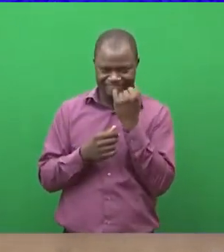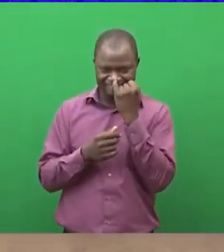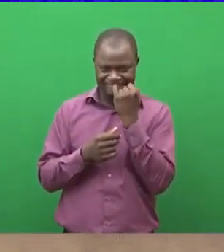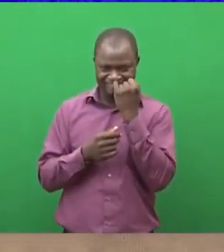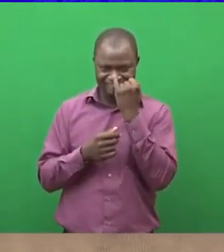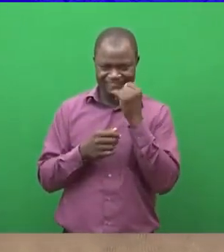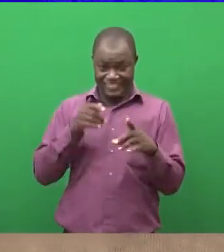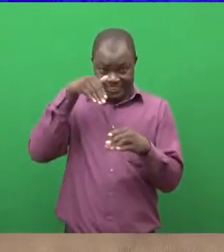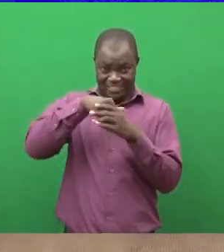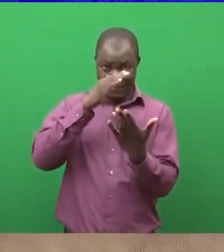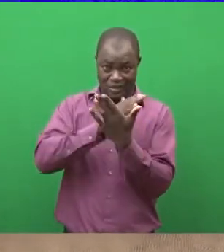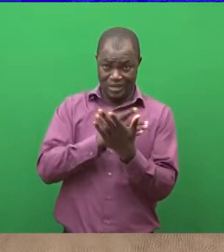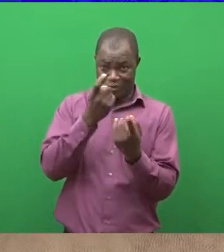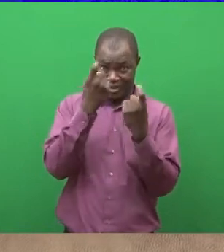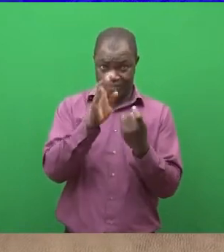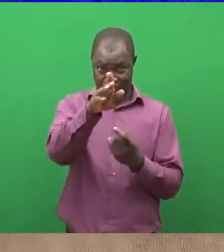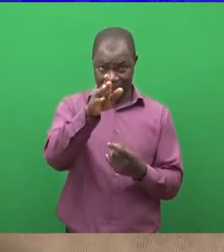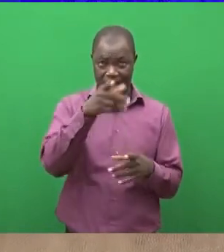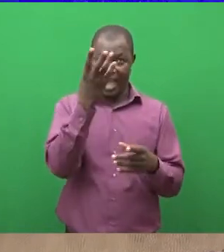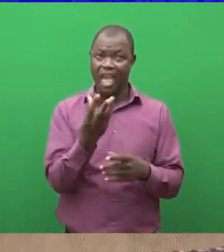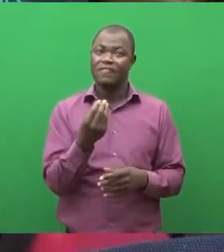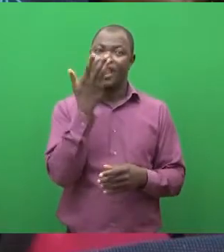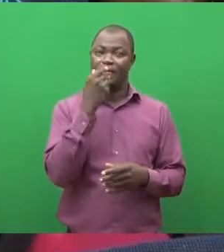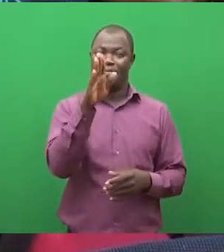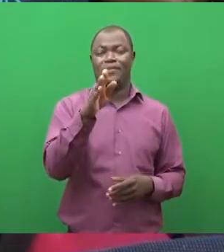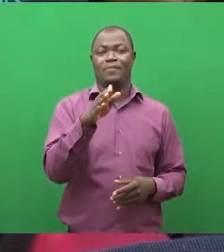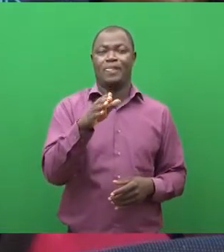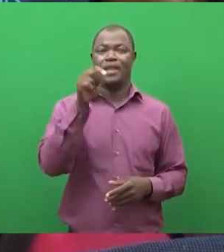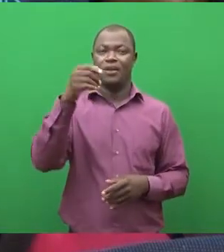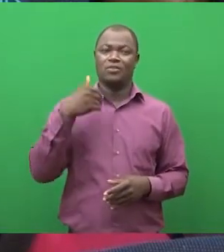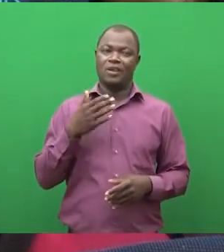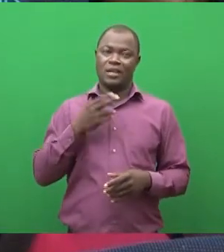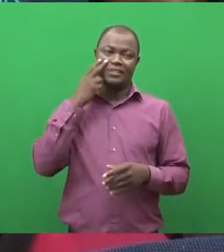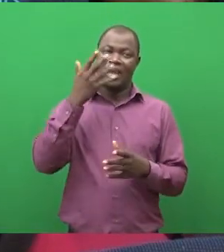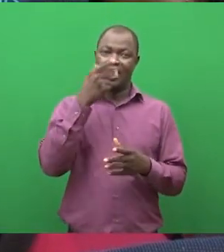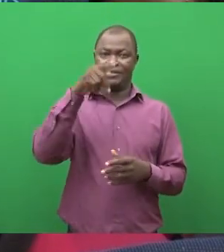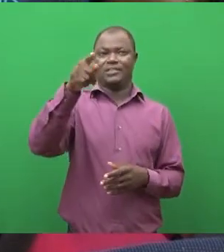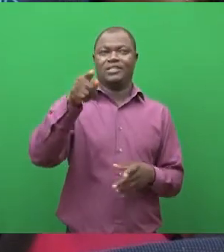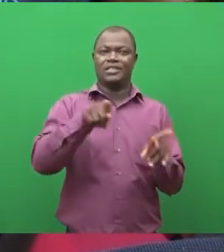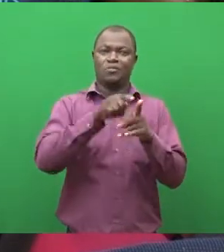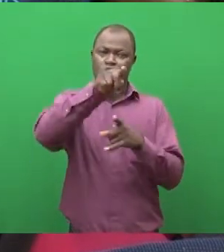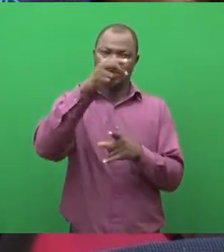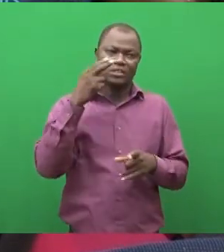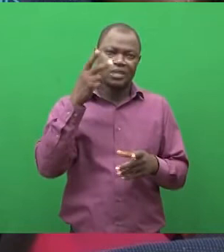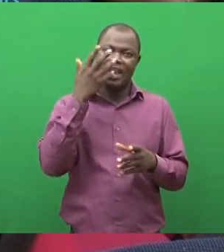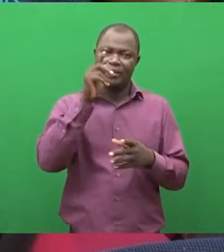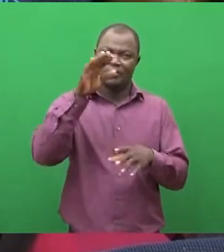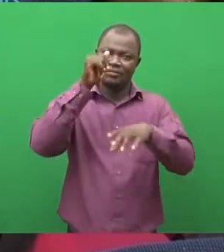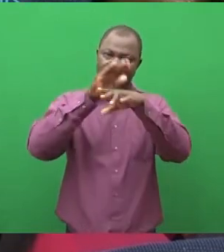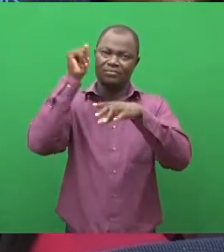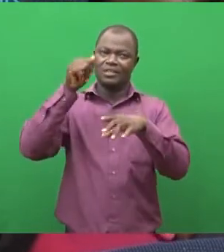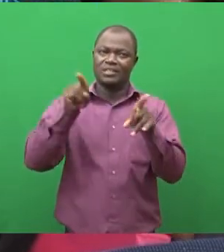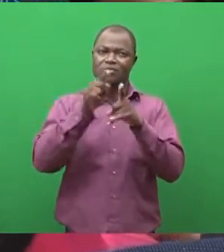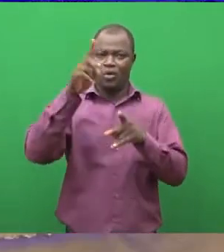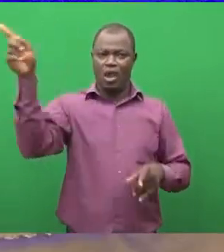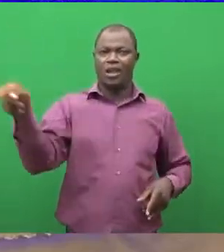pasi pezvigaro zvamakagara ipapapa pane manhamba ipapapa. Saka tinoda kuti mugotarisa nhamba yenyu mukanzwa nhamba yenyu iyo yadaidzirwa